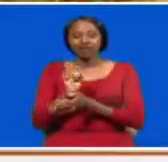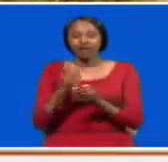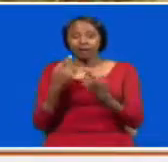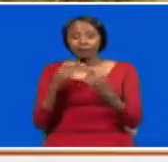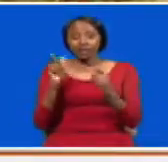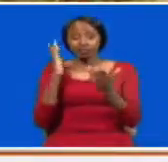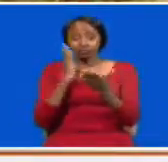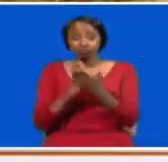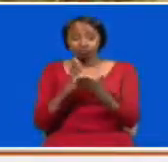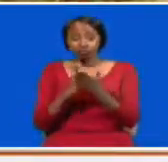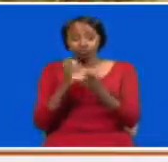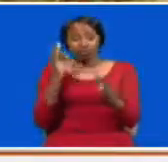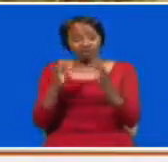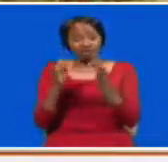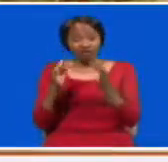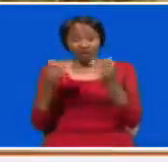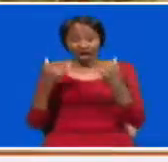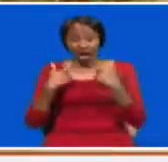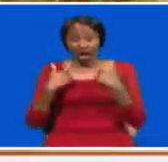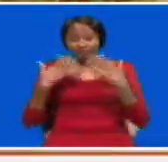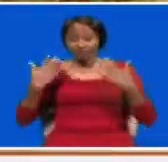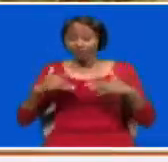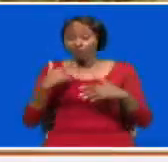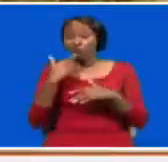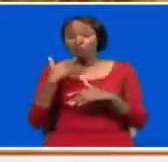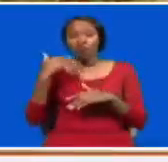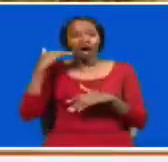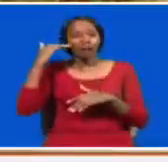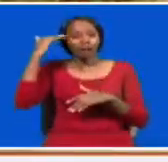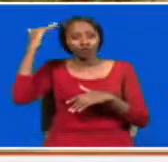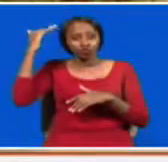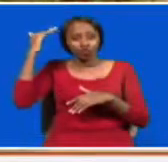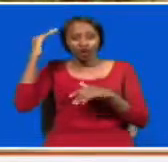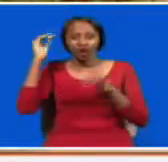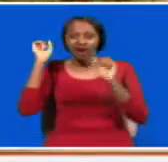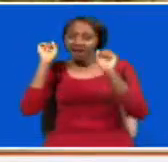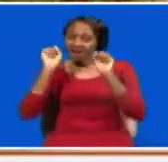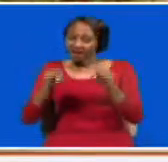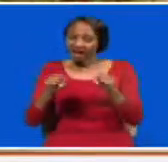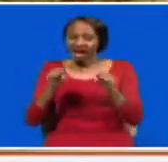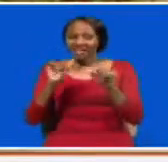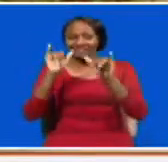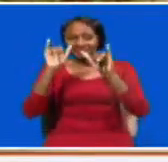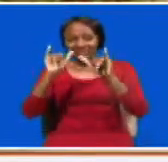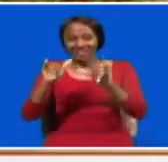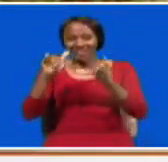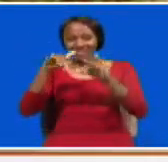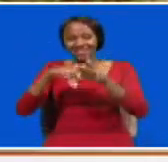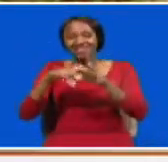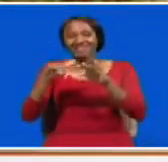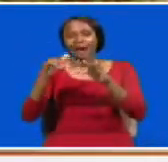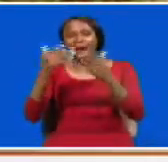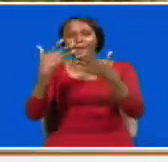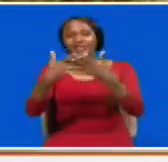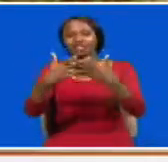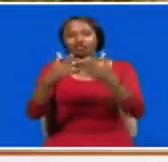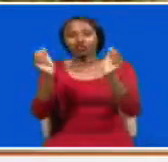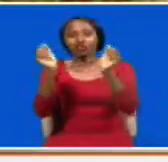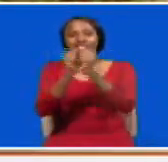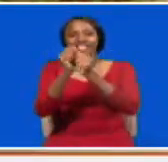who are not vulnerable and who are adults, we are putting a minimum imprisonment term of 10 years.